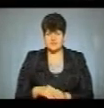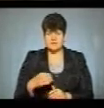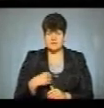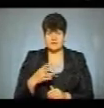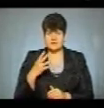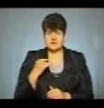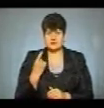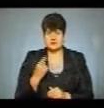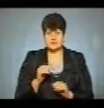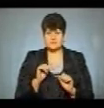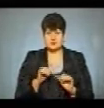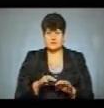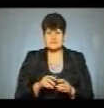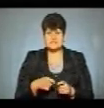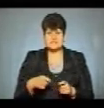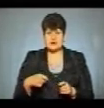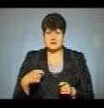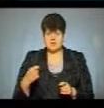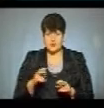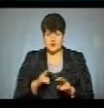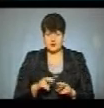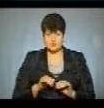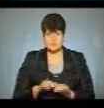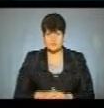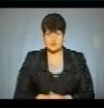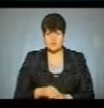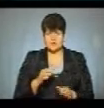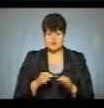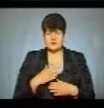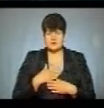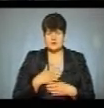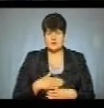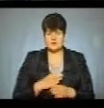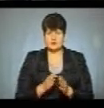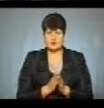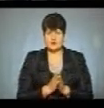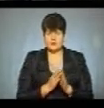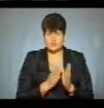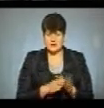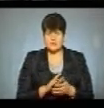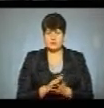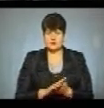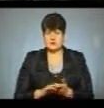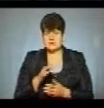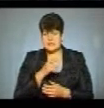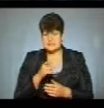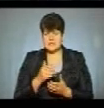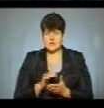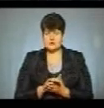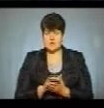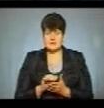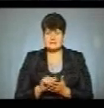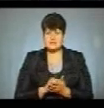один із способів затягування розгляду справи. Суд задовольнив клопотання підсудного, продовживши термін для ознайомлення